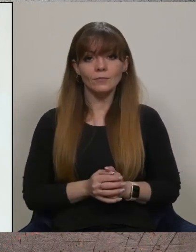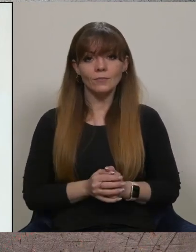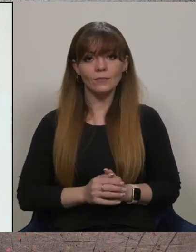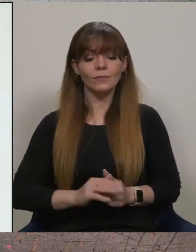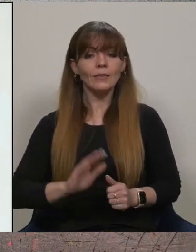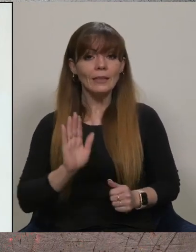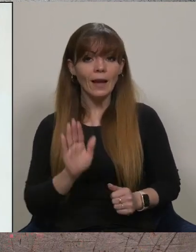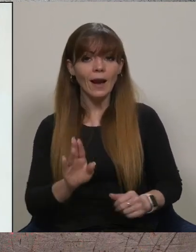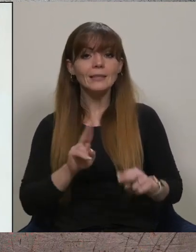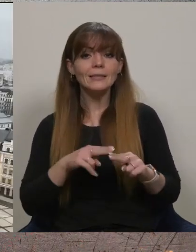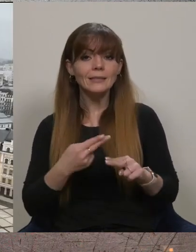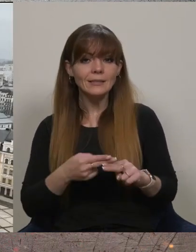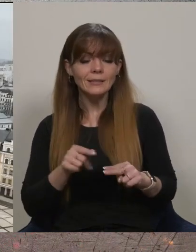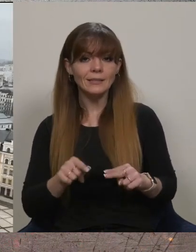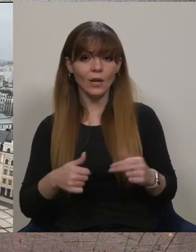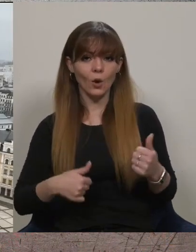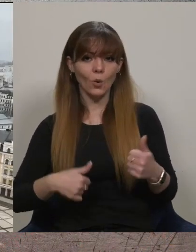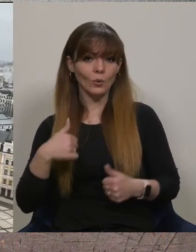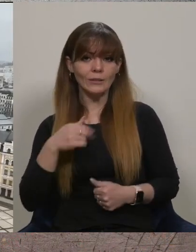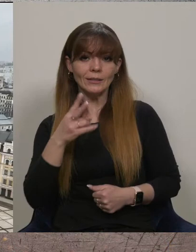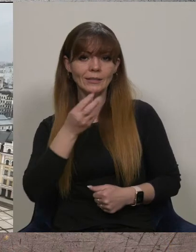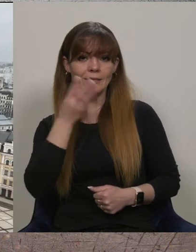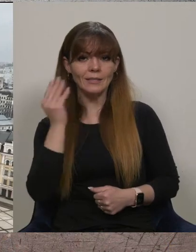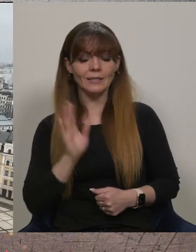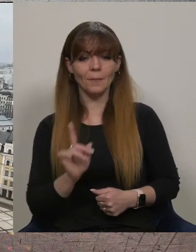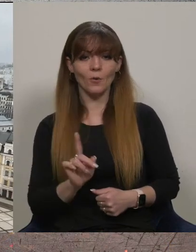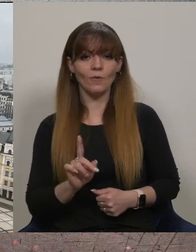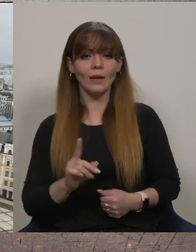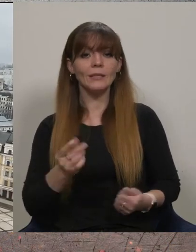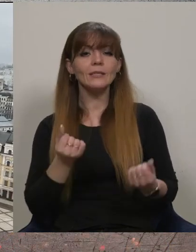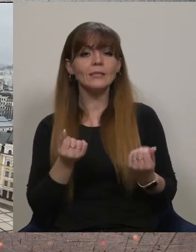нехай ця гордість не забуває,